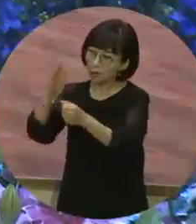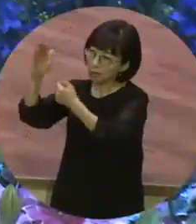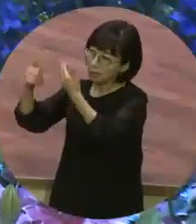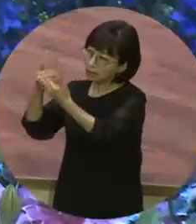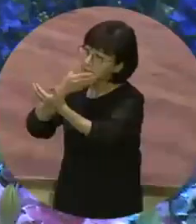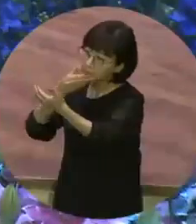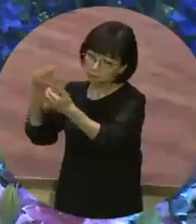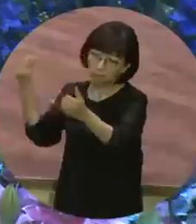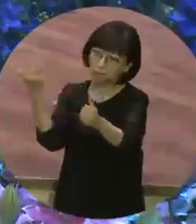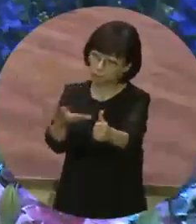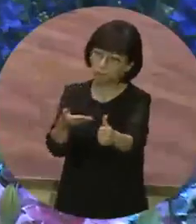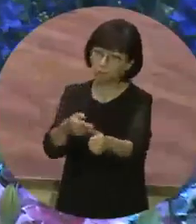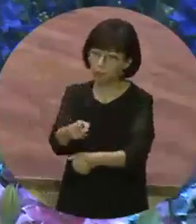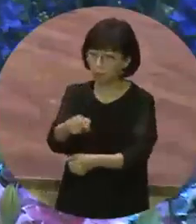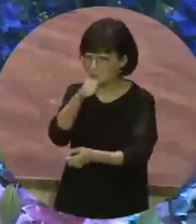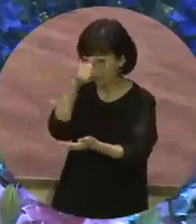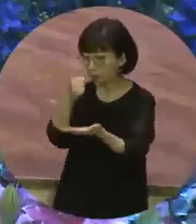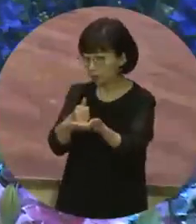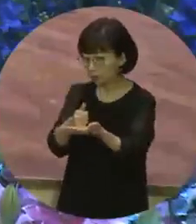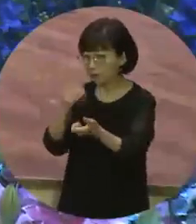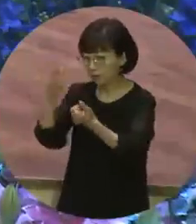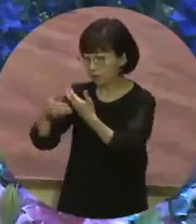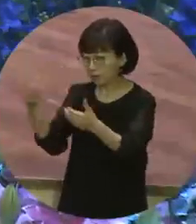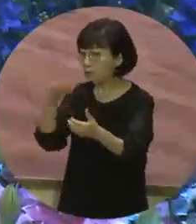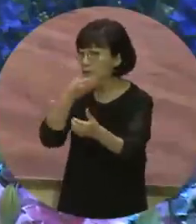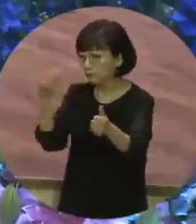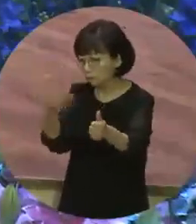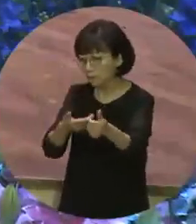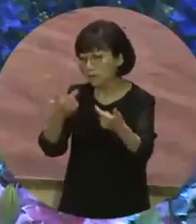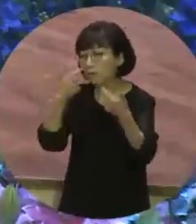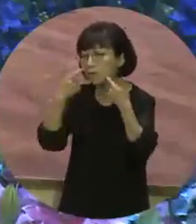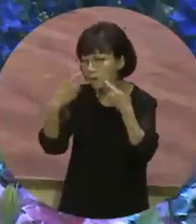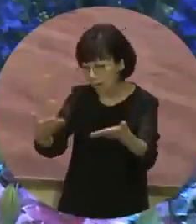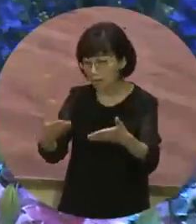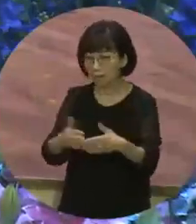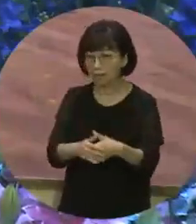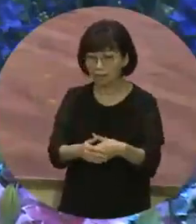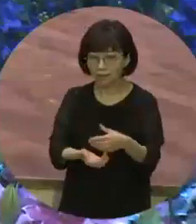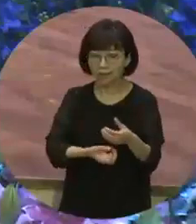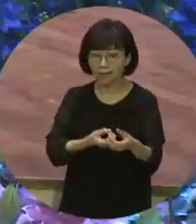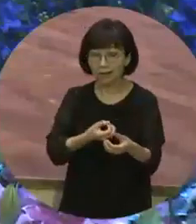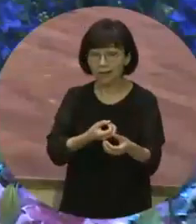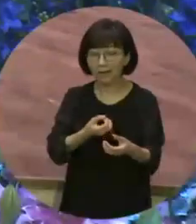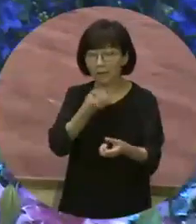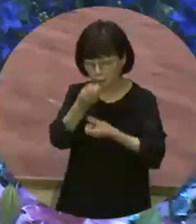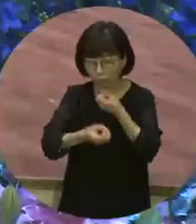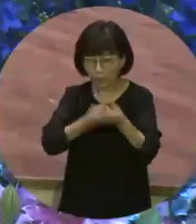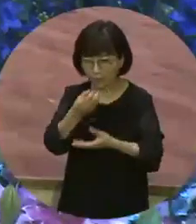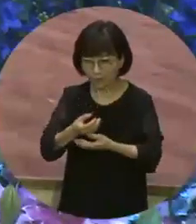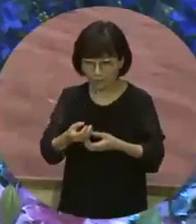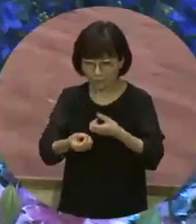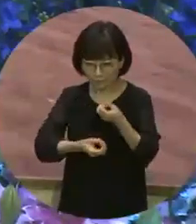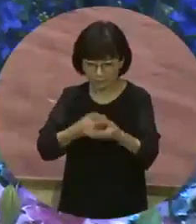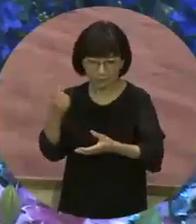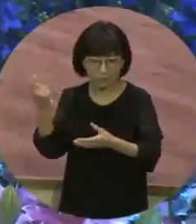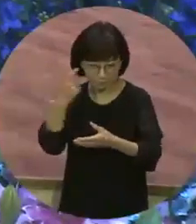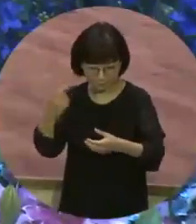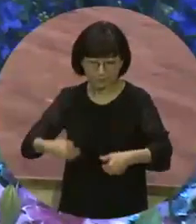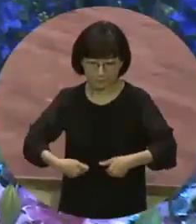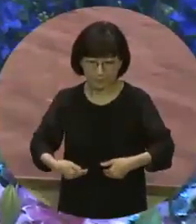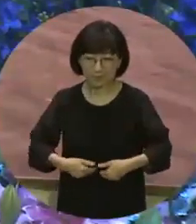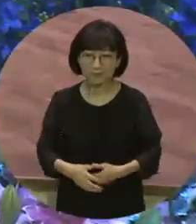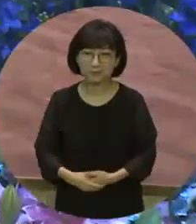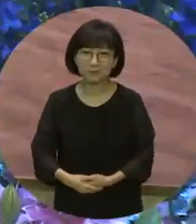하나님 믿는 장로라더니 집사라더니 권사라더니 저 분자 복받았네 이 소리 들어야 돼요. 제가 그거 들었던